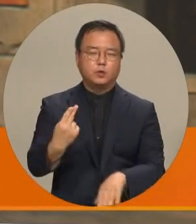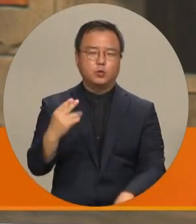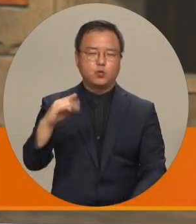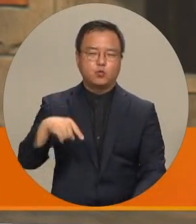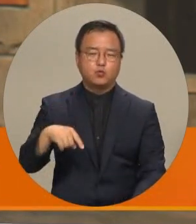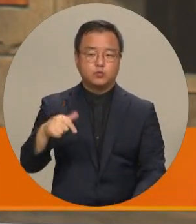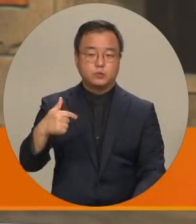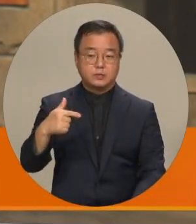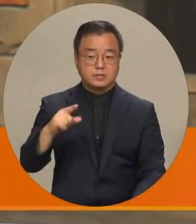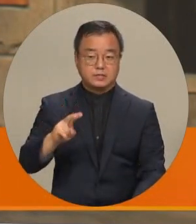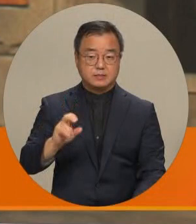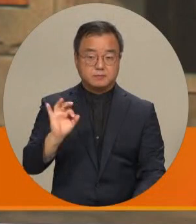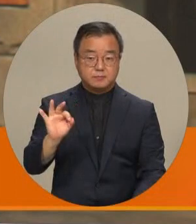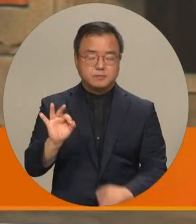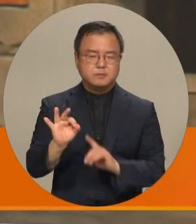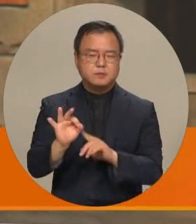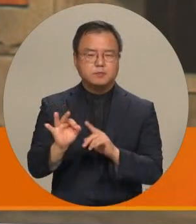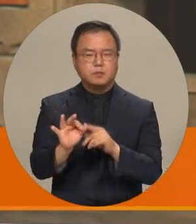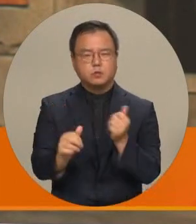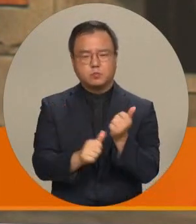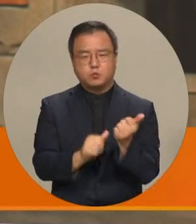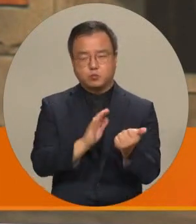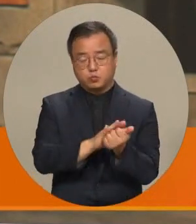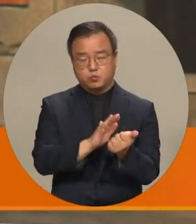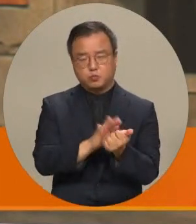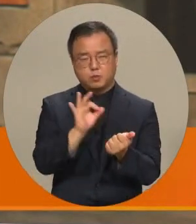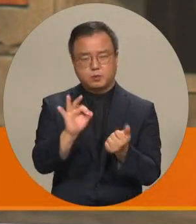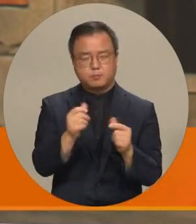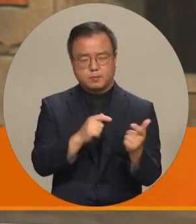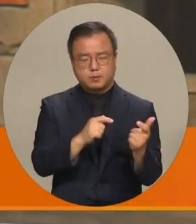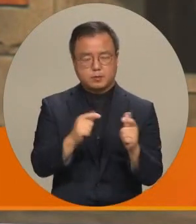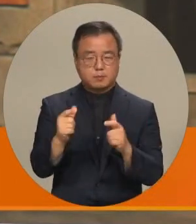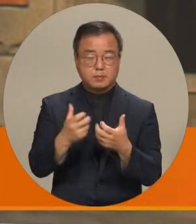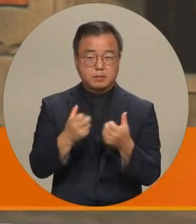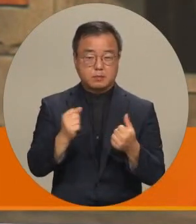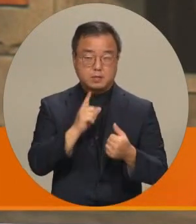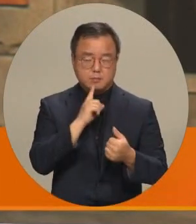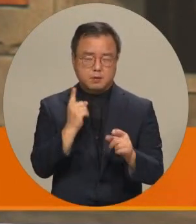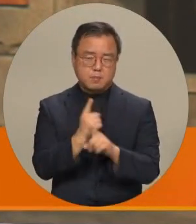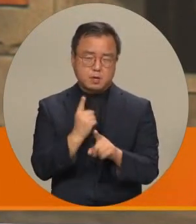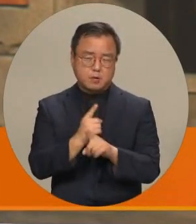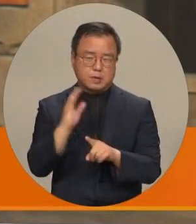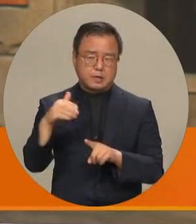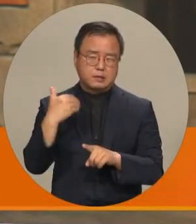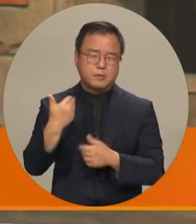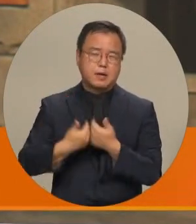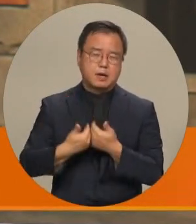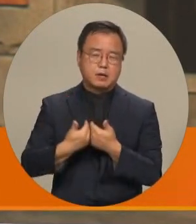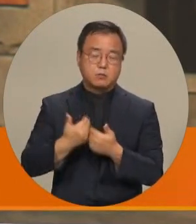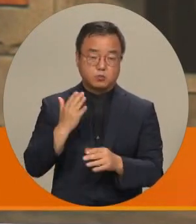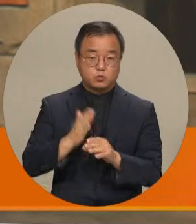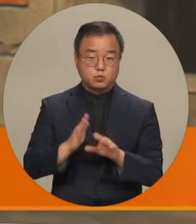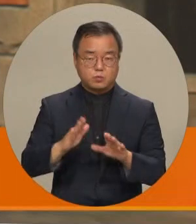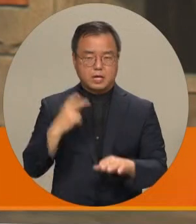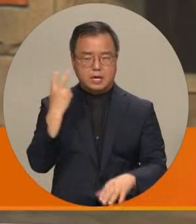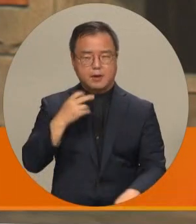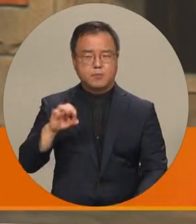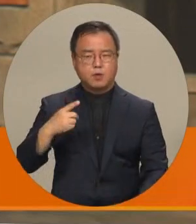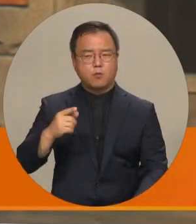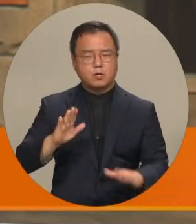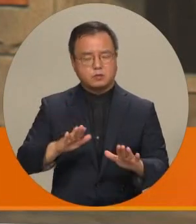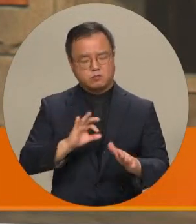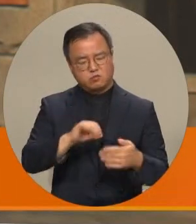갈등을 비져왔는데요 오늘이 교부금이 방만하게 운영되고 있다는 감사원 감사 결과가 나왔습니다